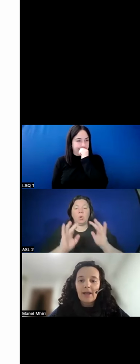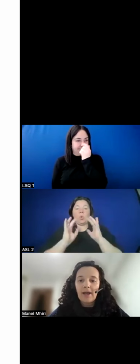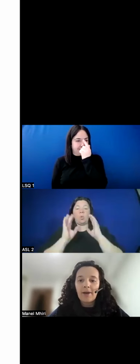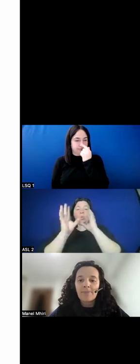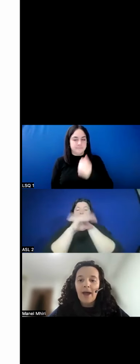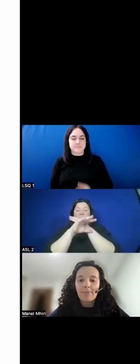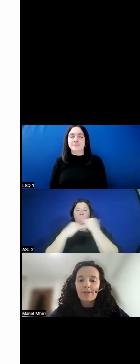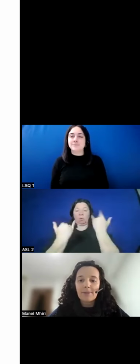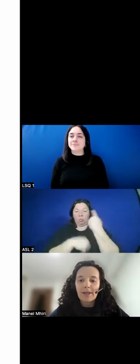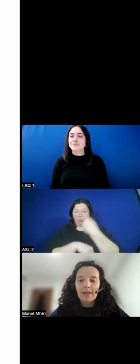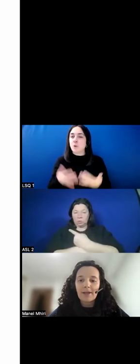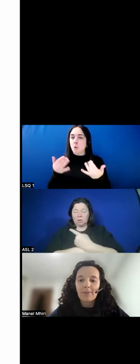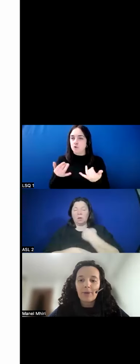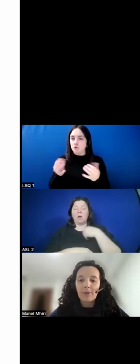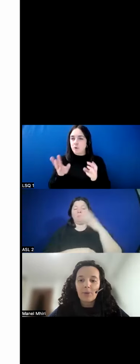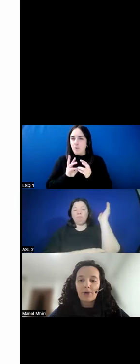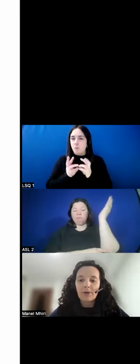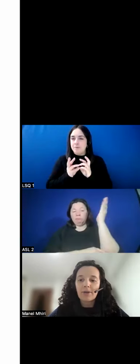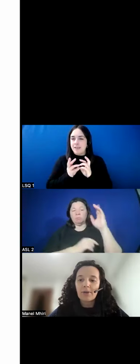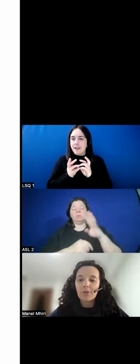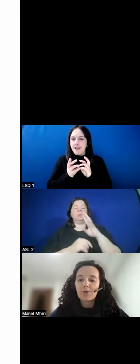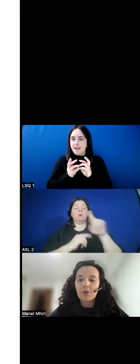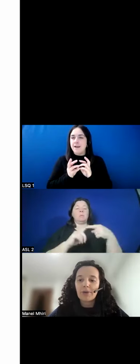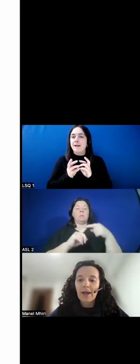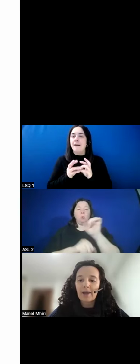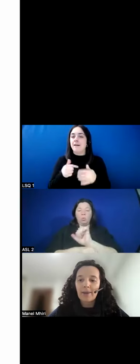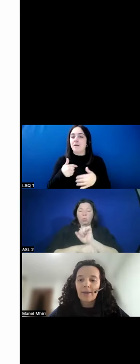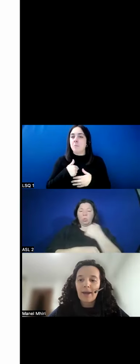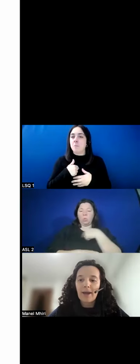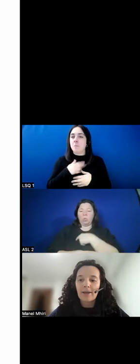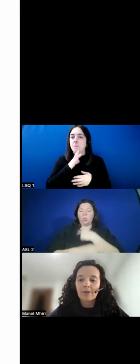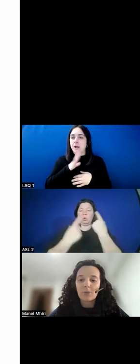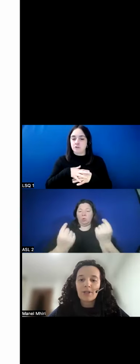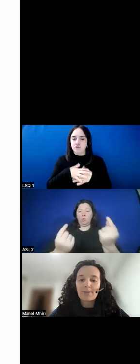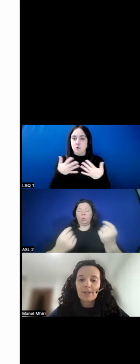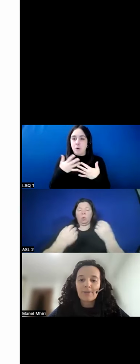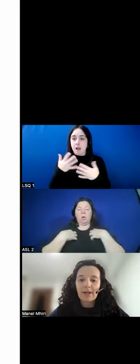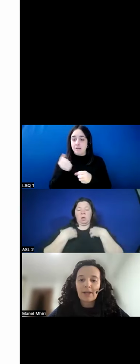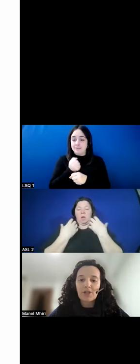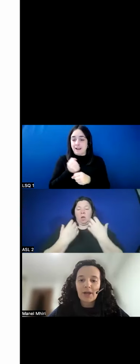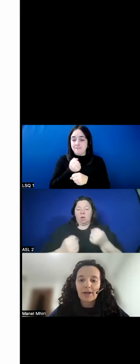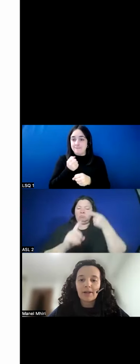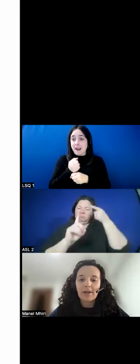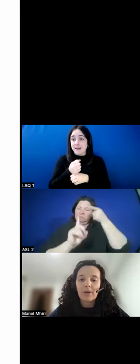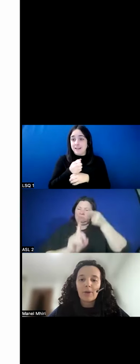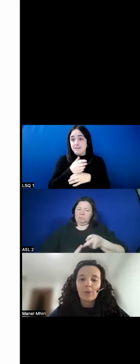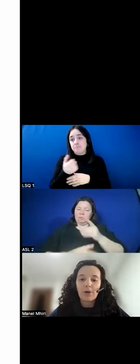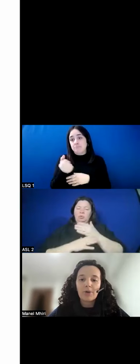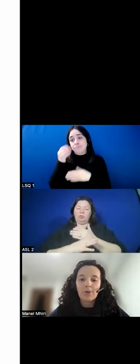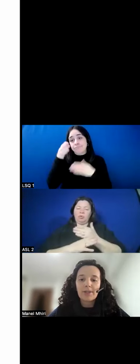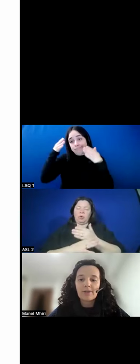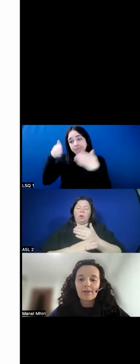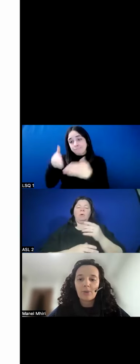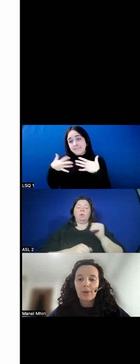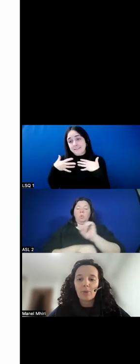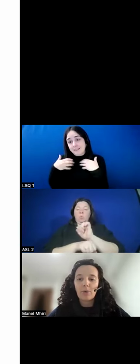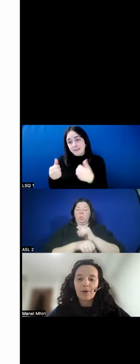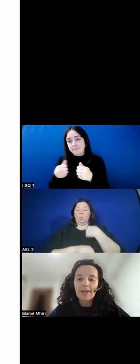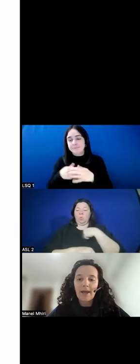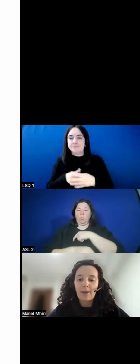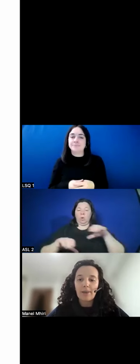Dans le webinaire aujourd'hui, je vais parler du travail que nous faisons sur la santé, en